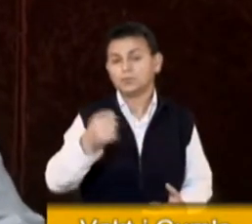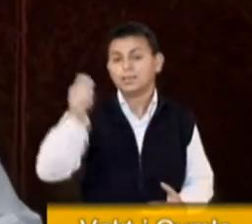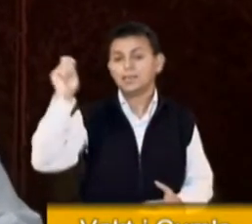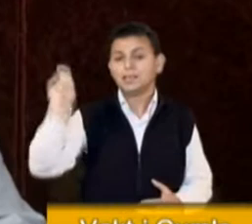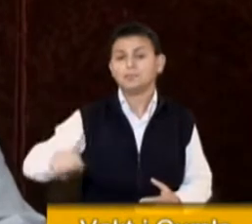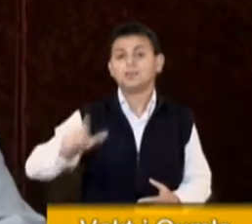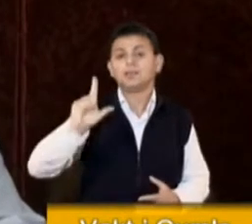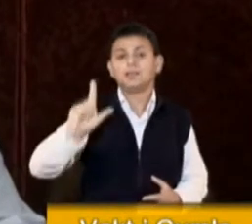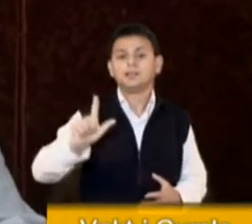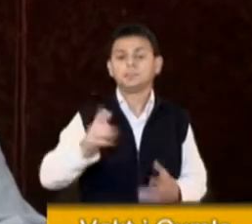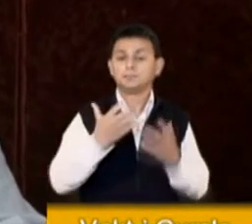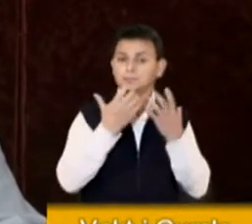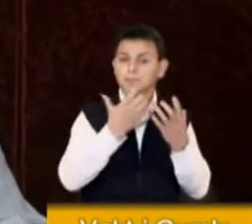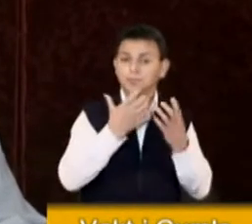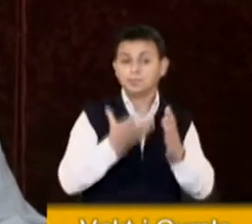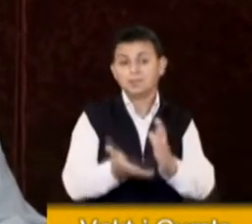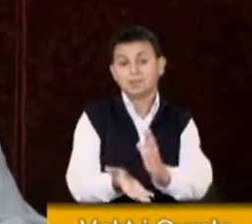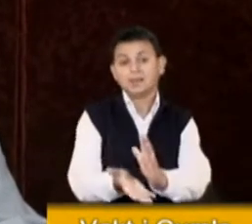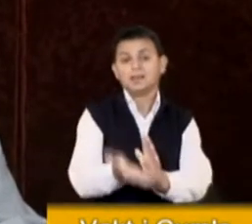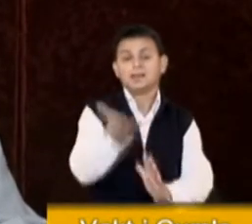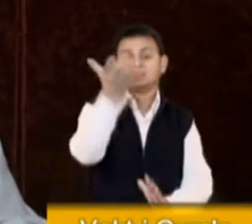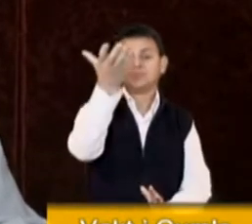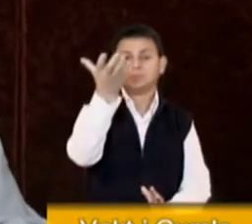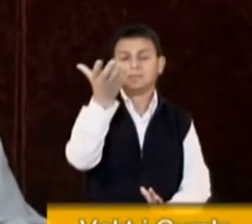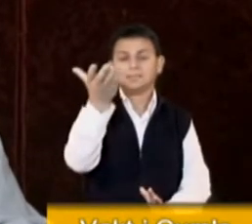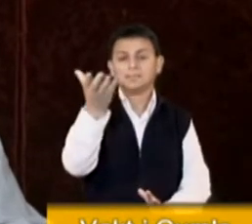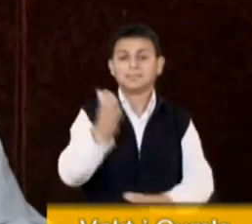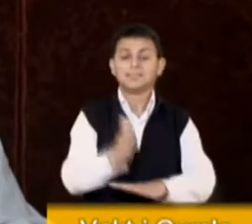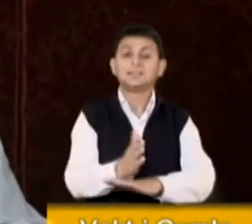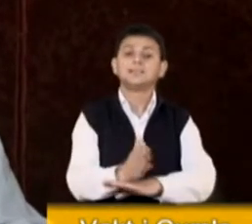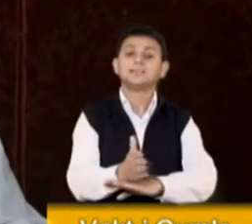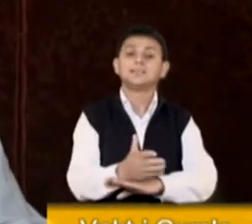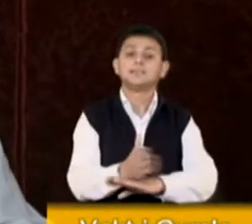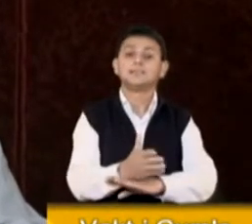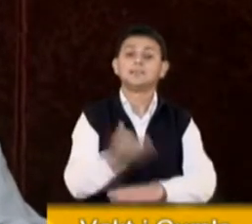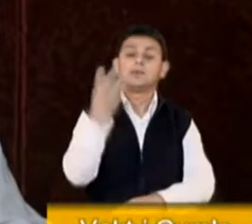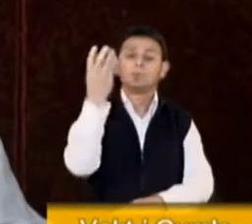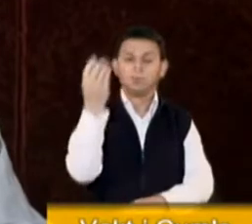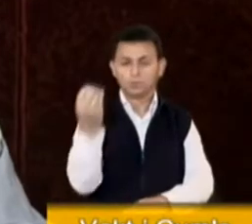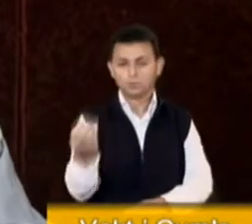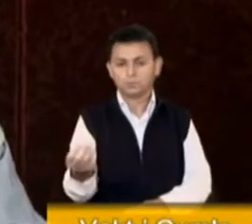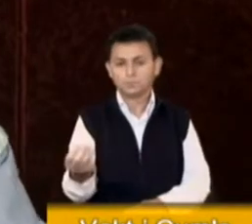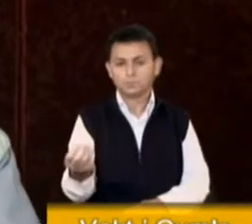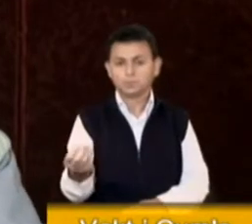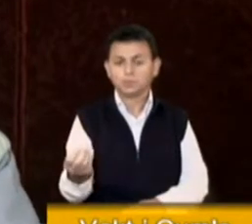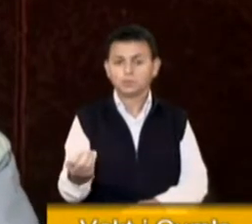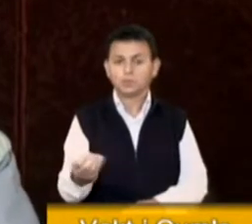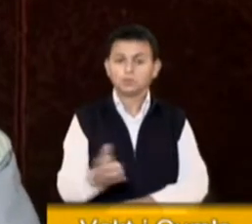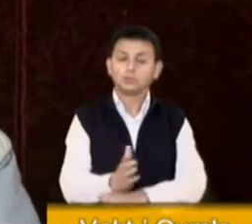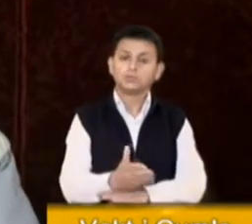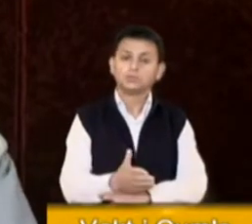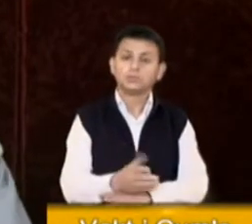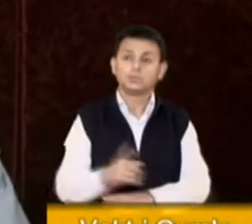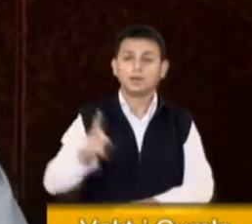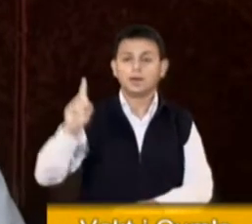nimetin artmasına sebep olur. Nimete şükür nimetin artmasına sebep olur. Çünkü